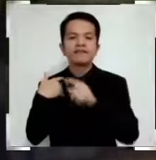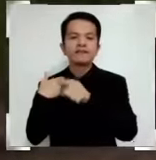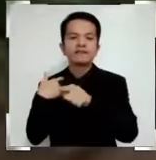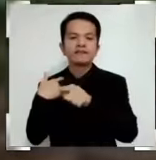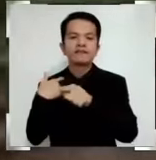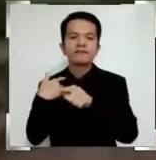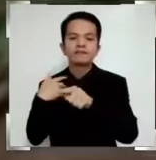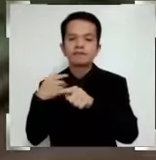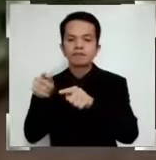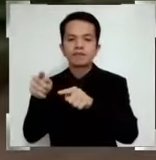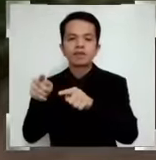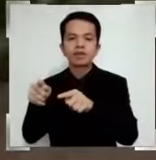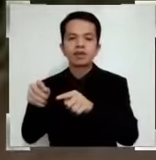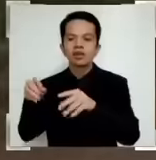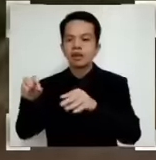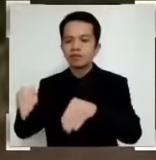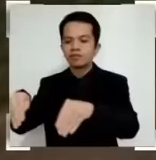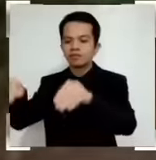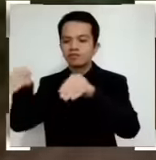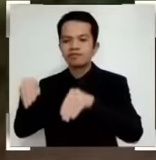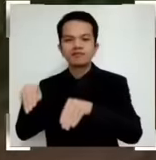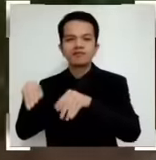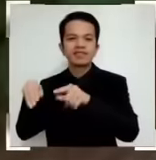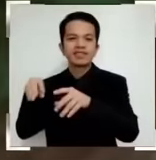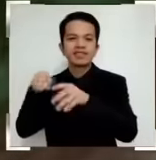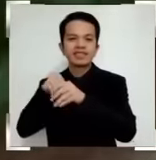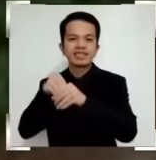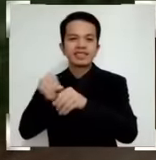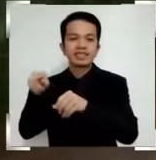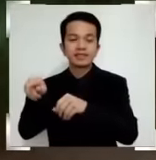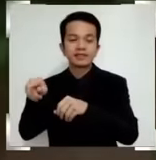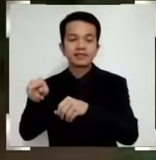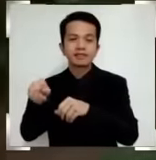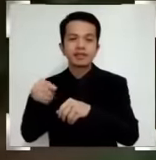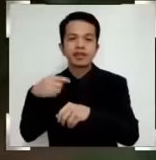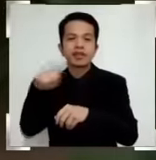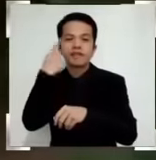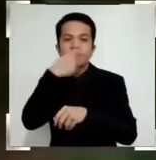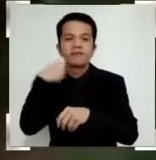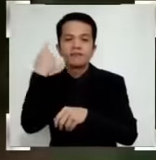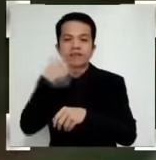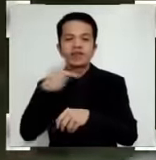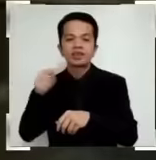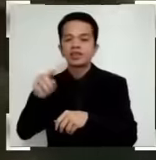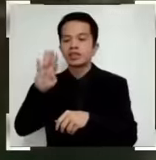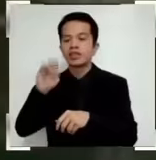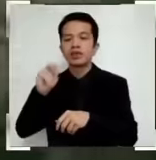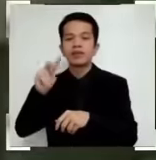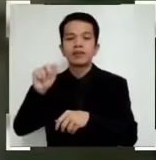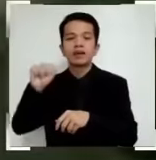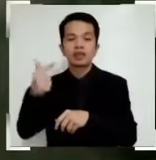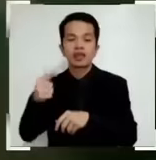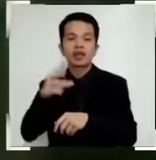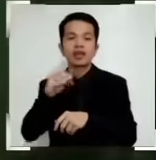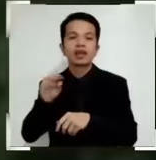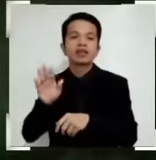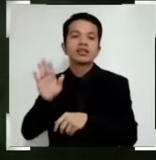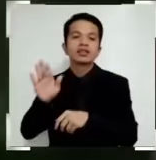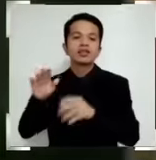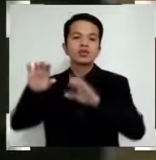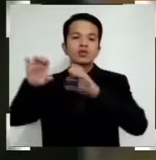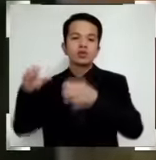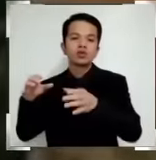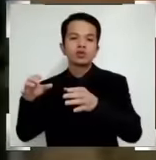pinaka-tarpaulin na makikita ang mukha ni DG Bantag at ang kanilang grupo na